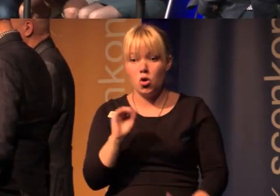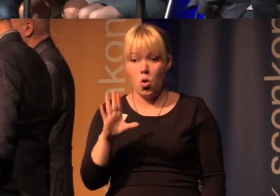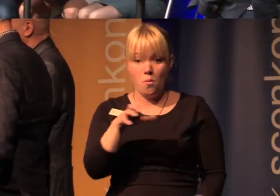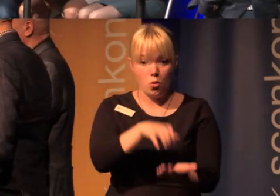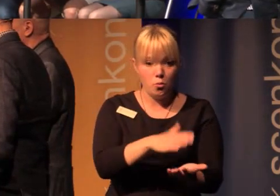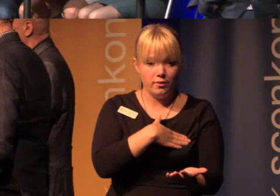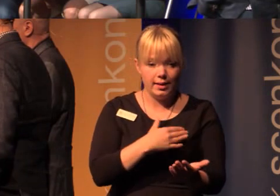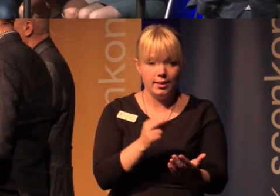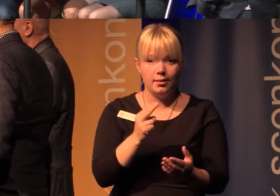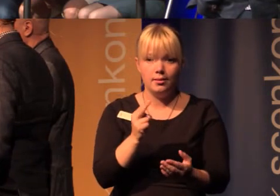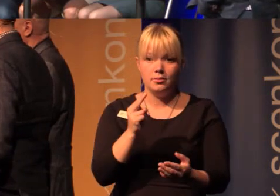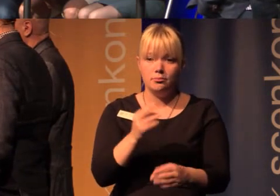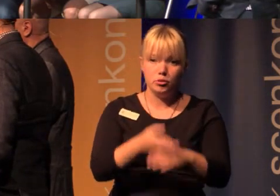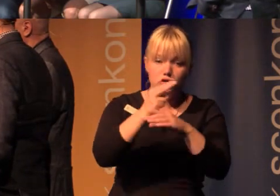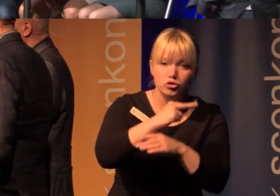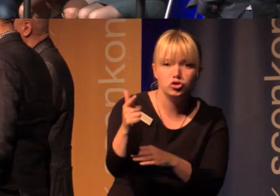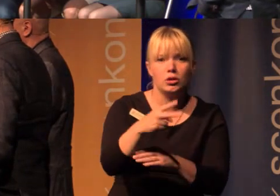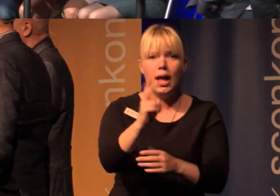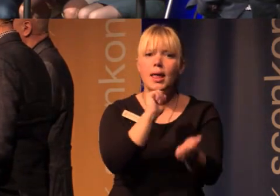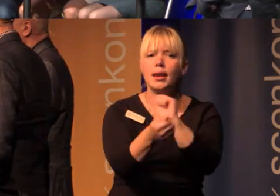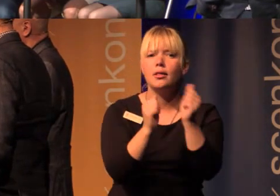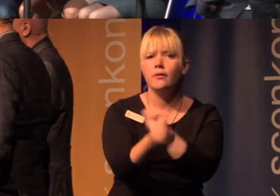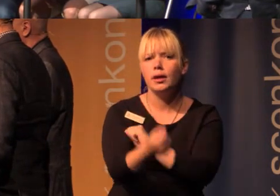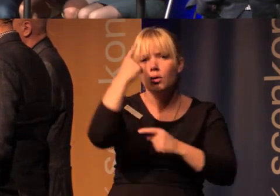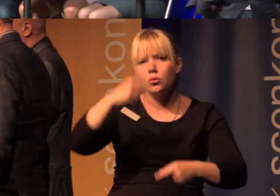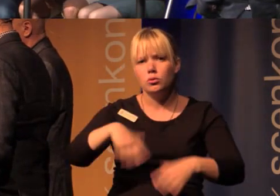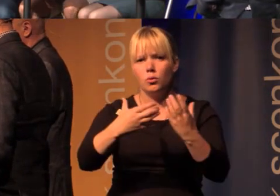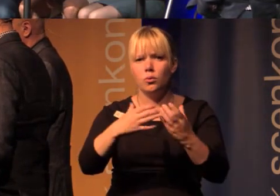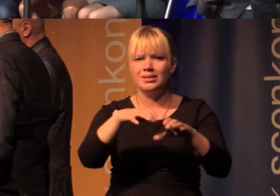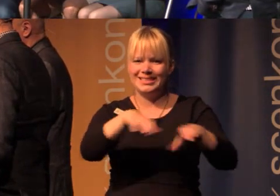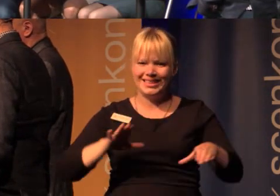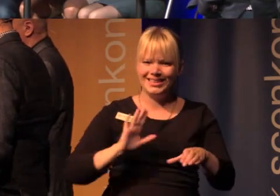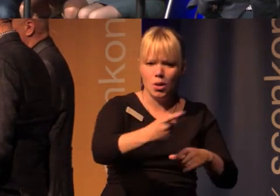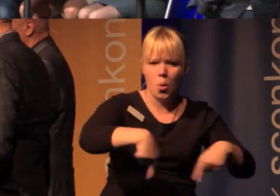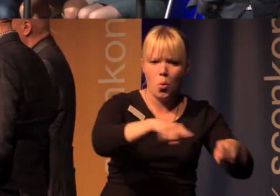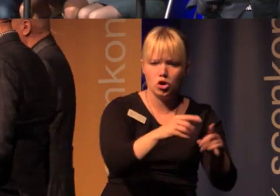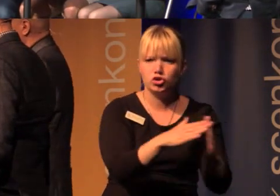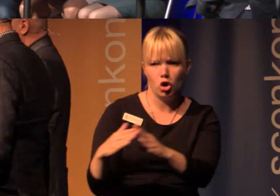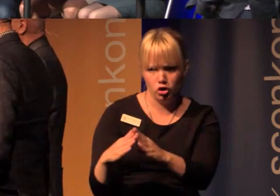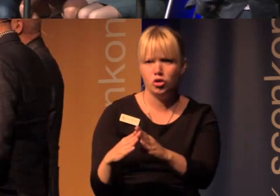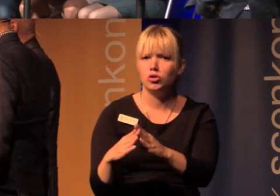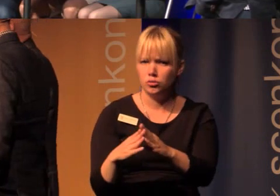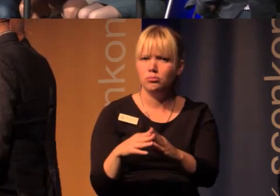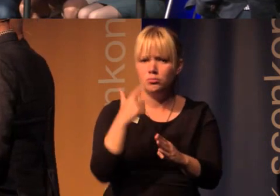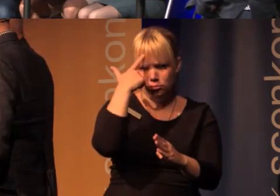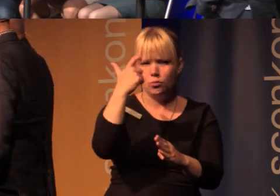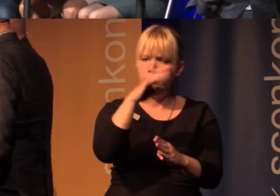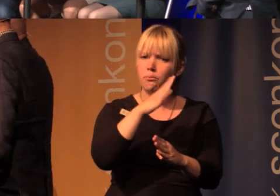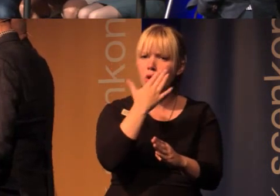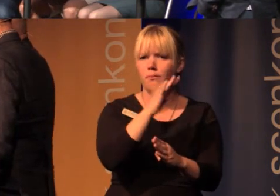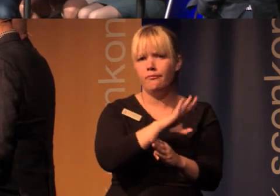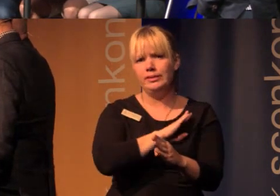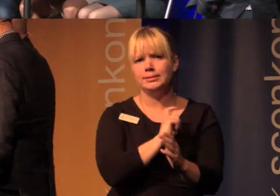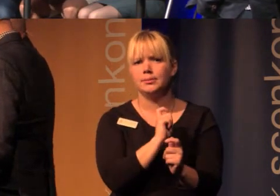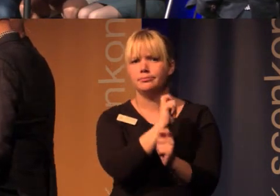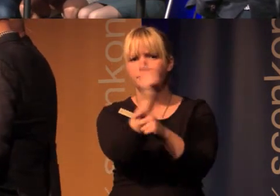eller renovera kulturscener på sin lokala ort. Det tror vi är ett effektivare sätt att använda pengar, att se till att det finns fler scener